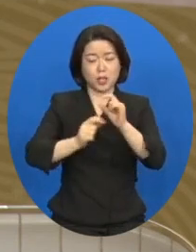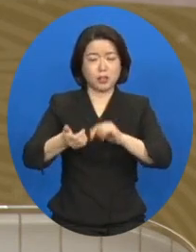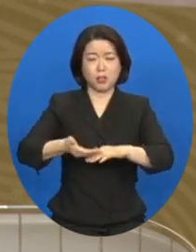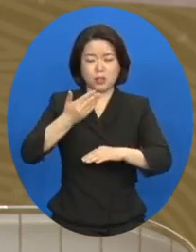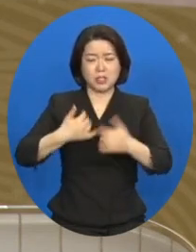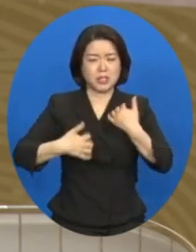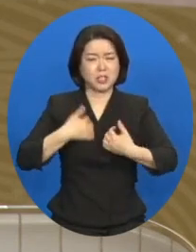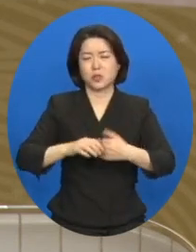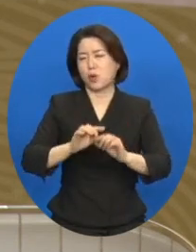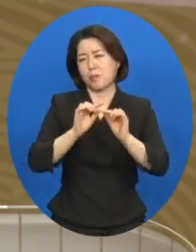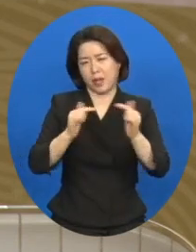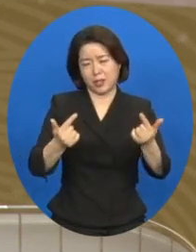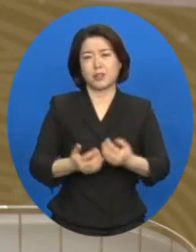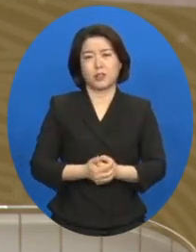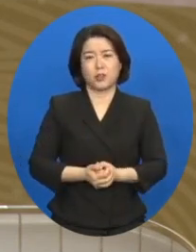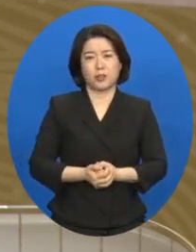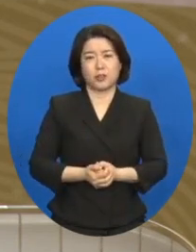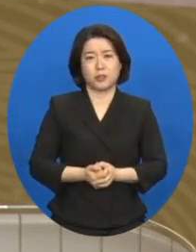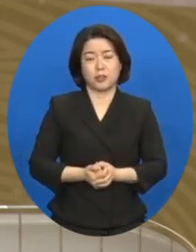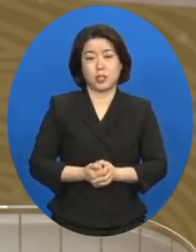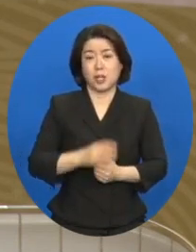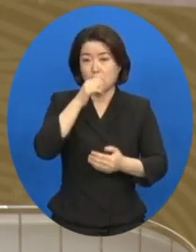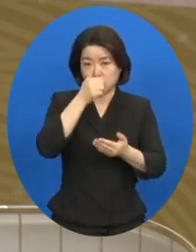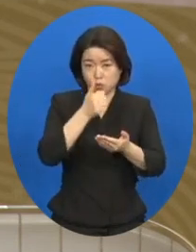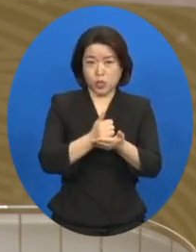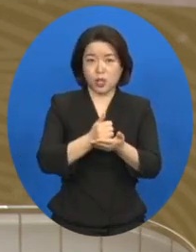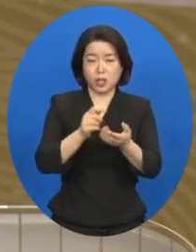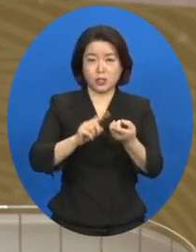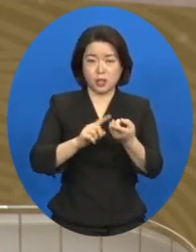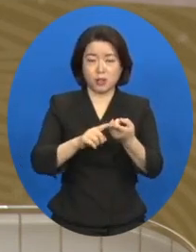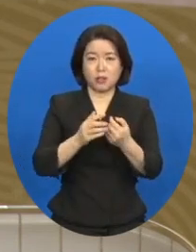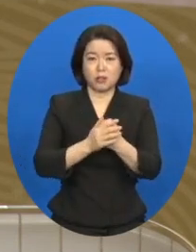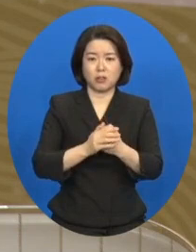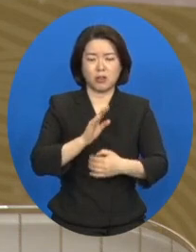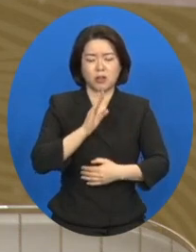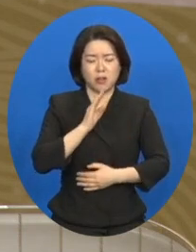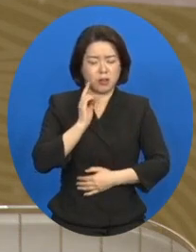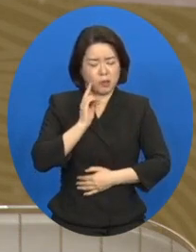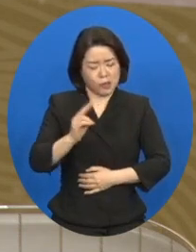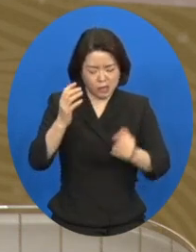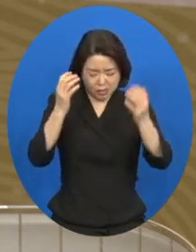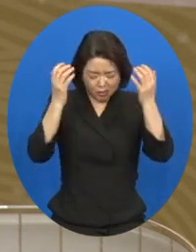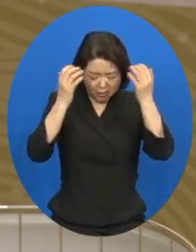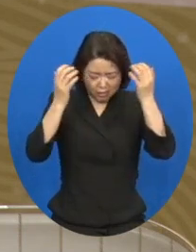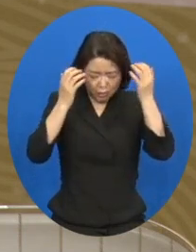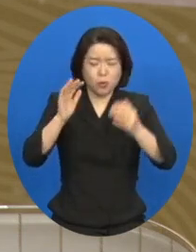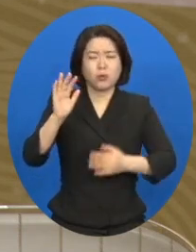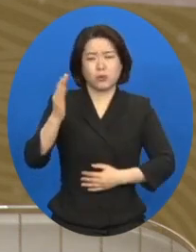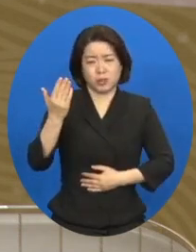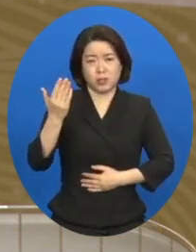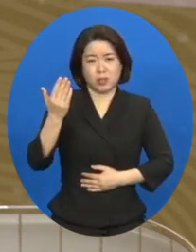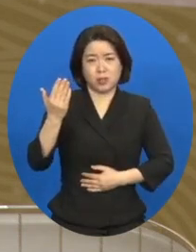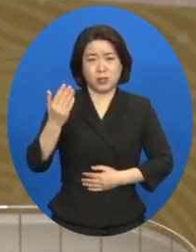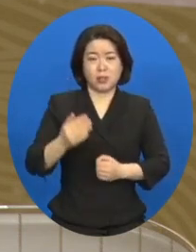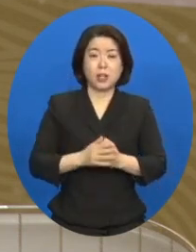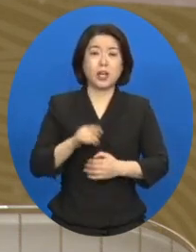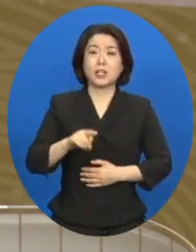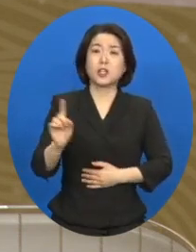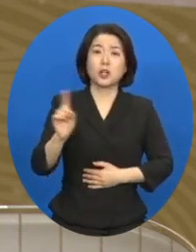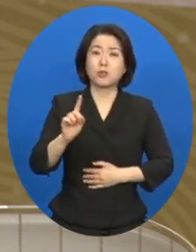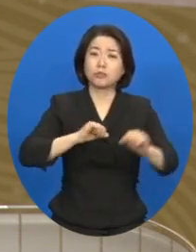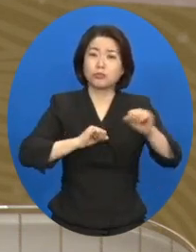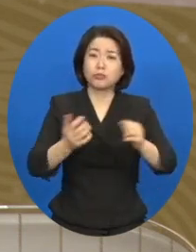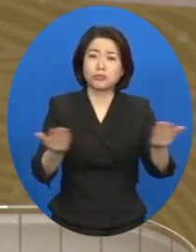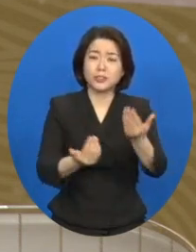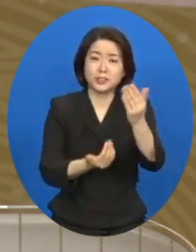즐거움이 아니게 되었어요. 죄는 너무너무 끔찍한 고통이 되었어요. 이게 무슨